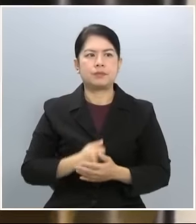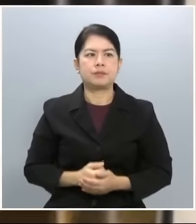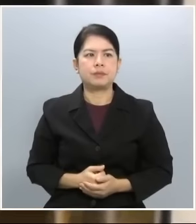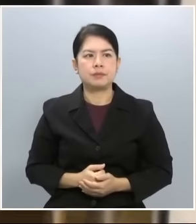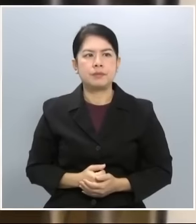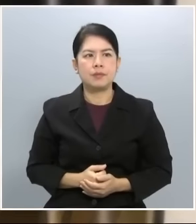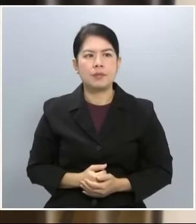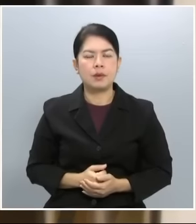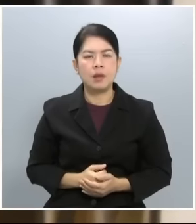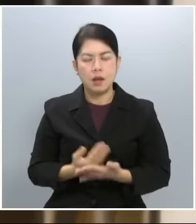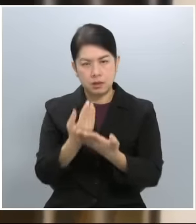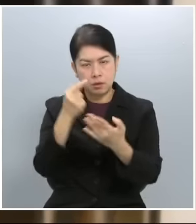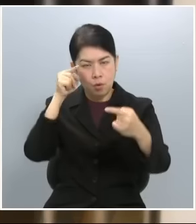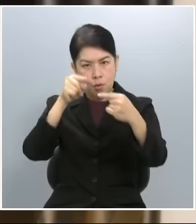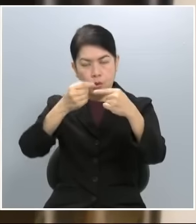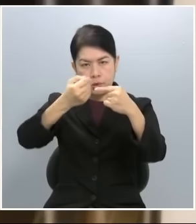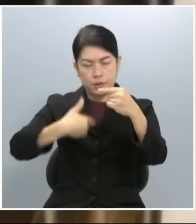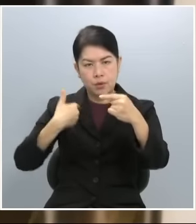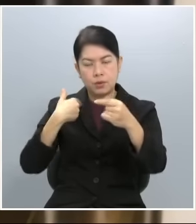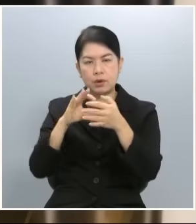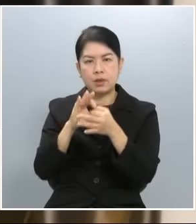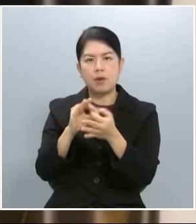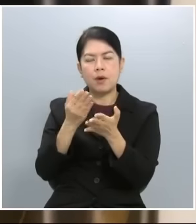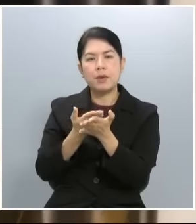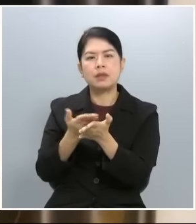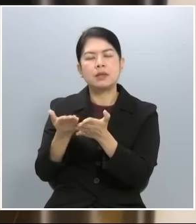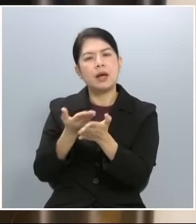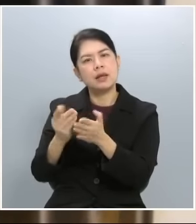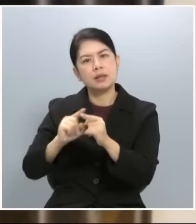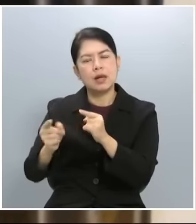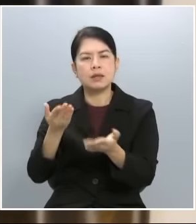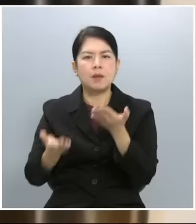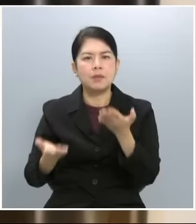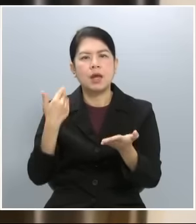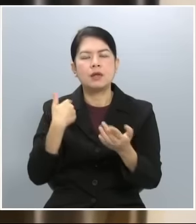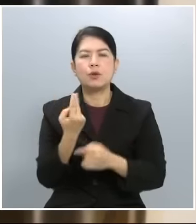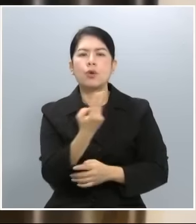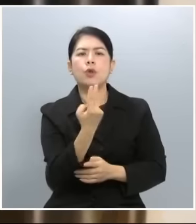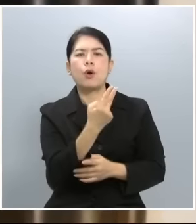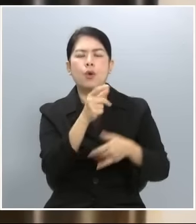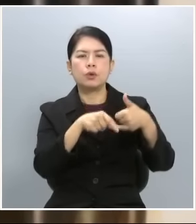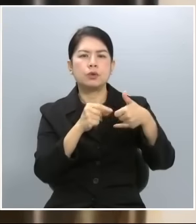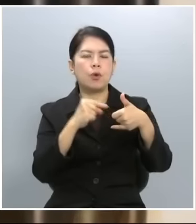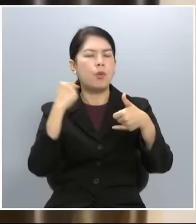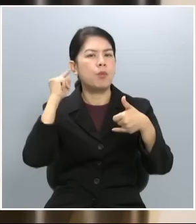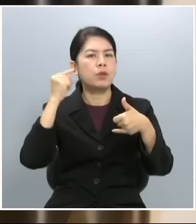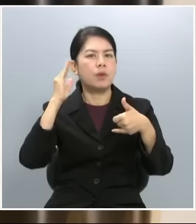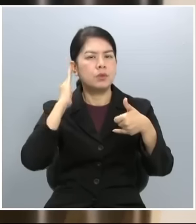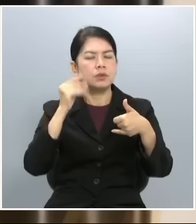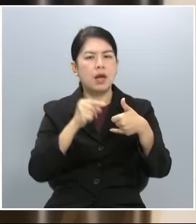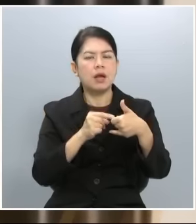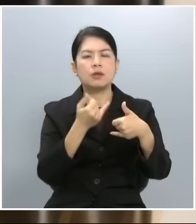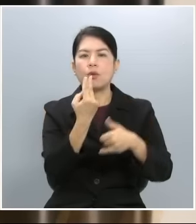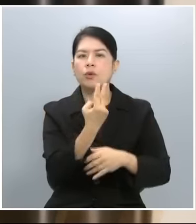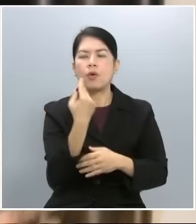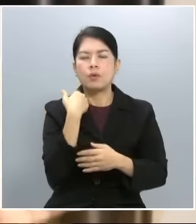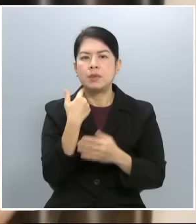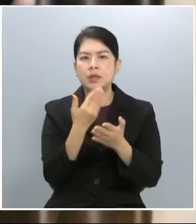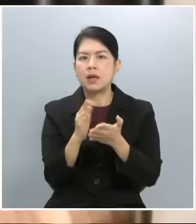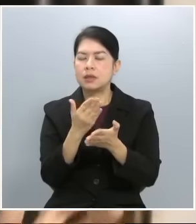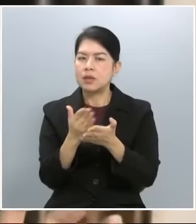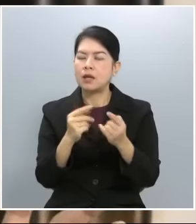ว่าวัตถุประสงค์ของการใช้เงินเนี่ยสามีภรรยาคู่นี้ใช้เงินกันมาตั้งแต่แรกแบบไหนนะครับอาจจะเป็นใน